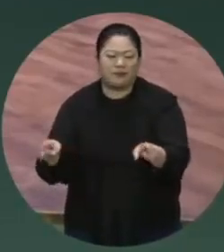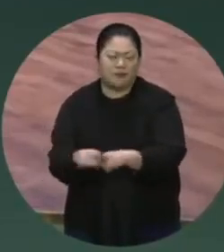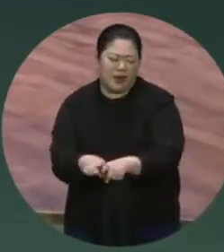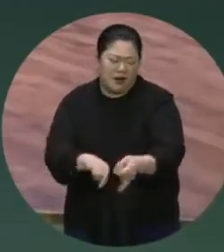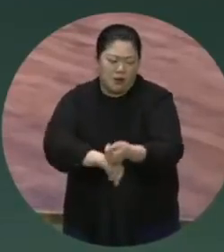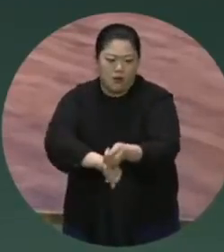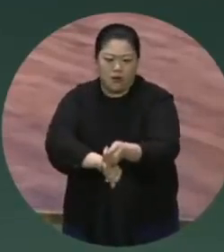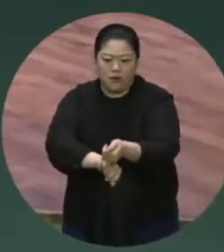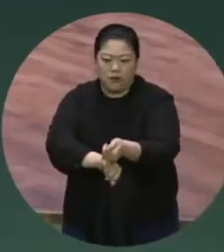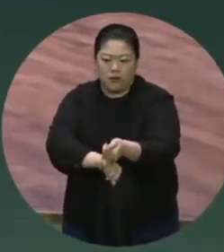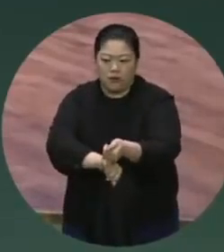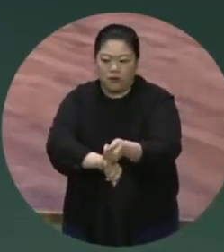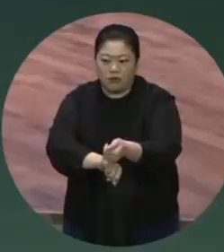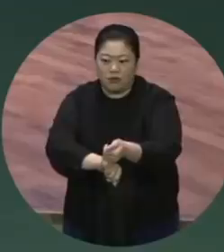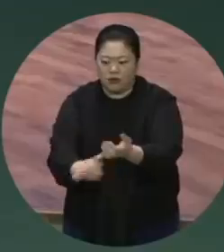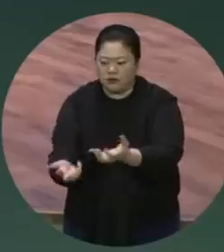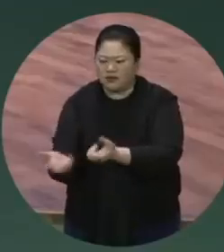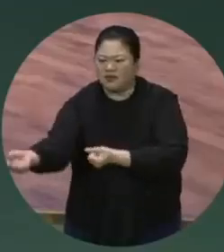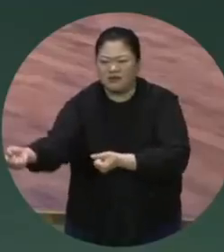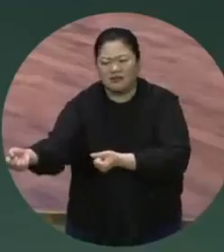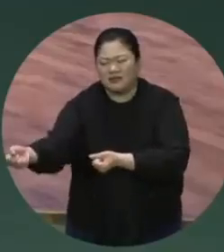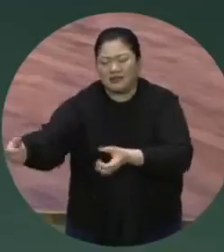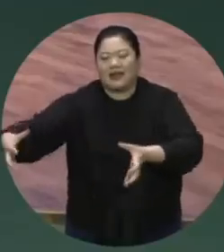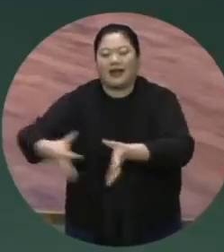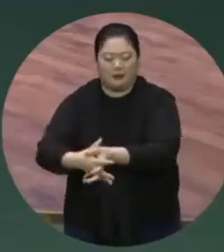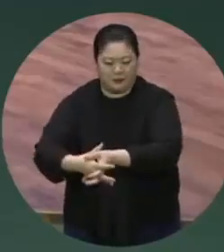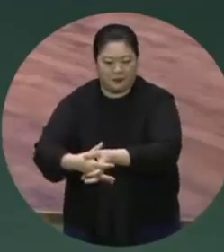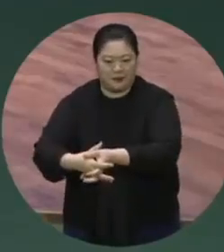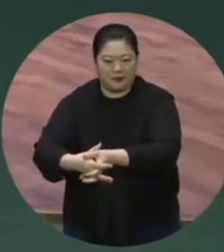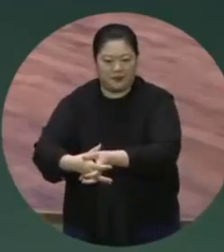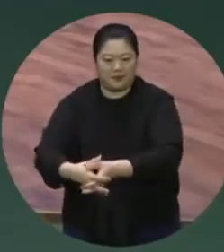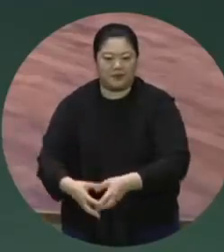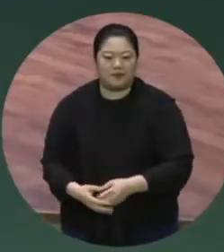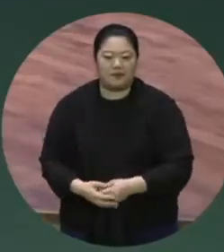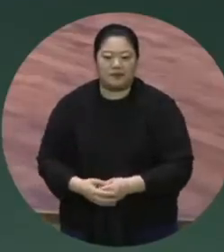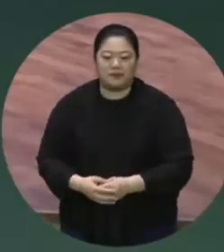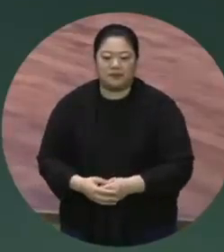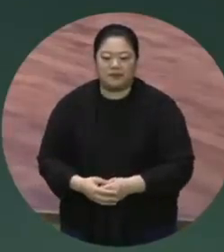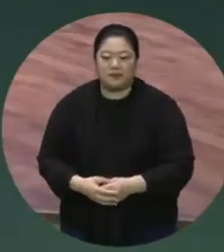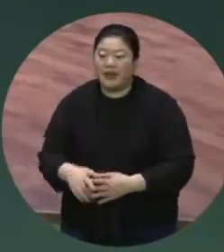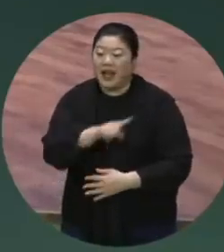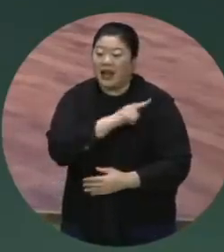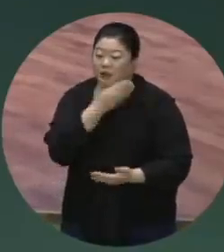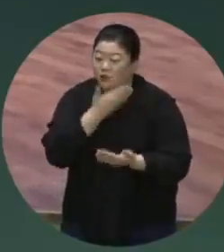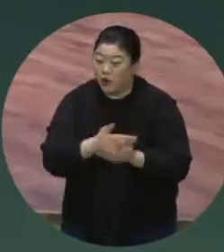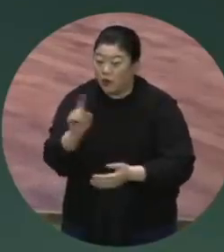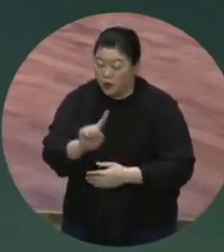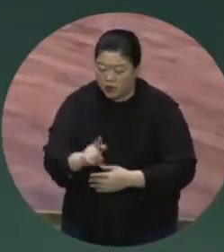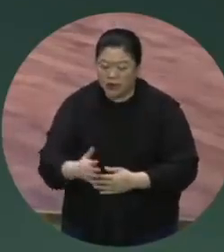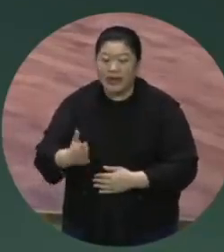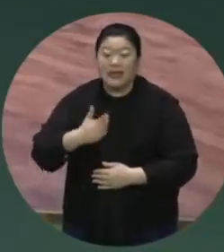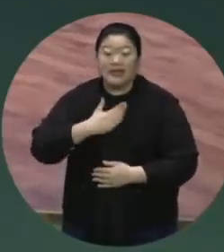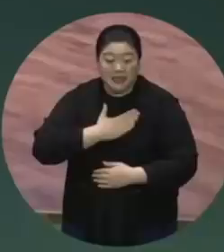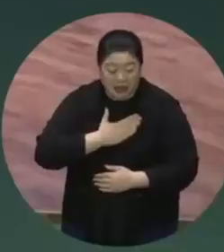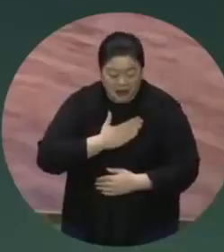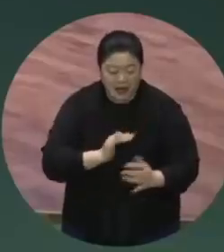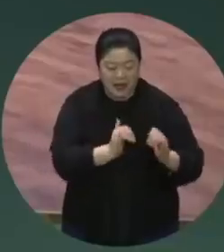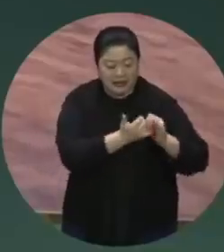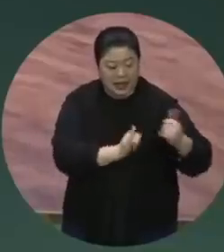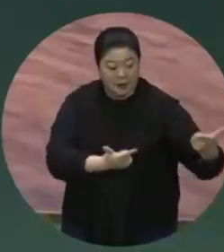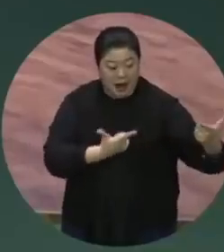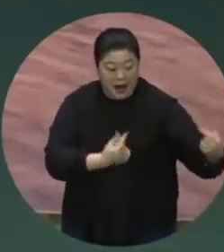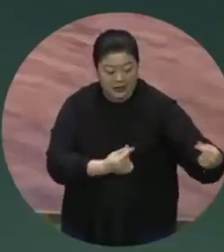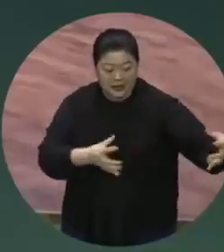함께 나누는 이 여기서 충만 맛봐야 돼요. 제일 중요한 것이 뭐냐? 그리스도와 함께,